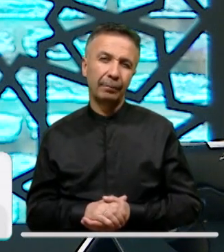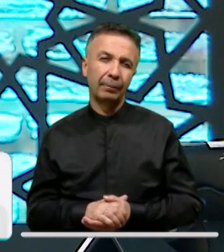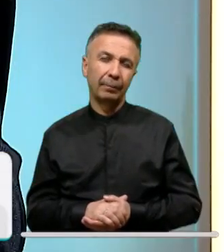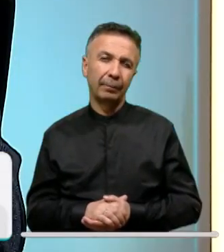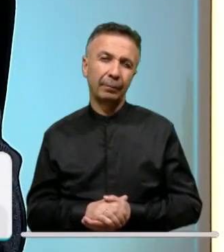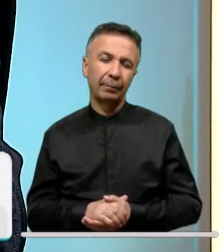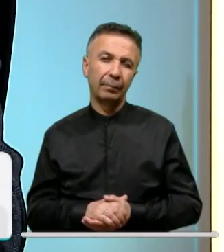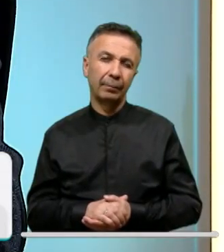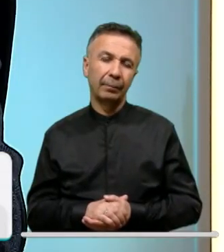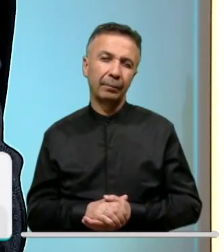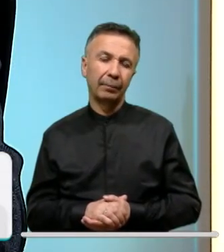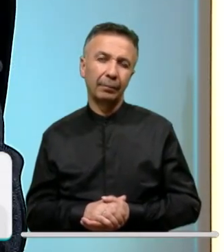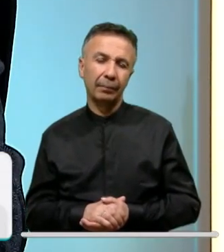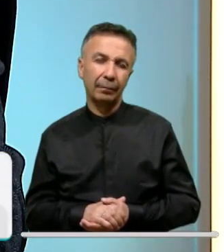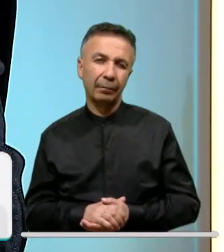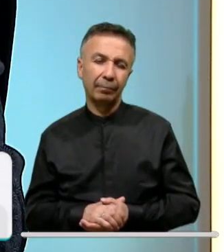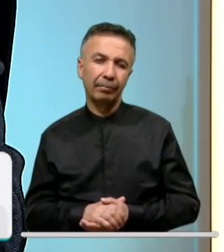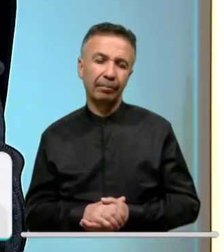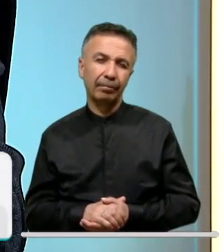tutsaydınız. Bunu bir şekilde